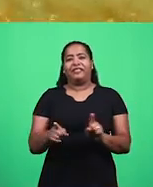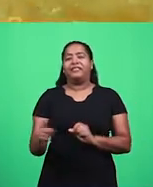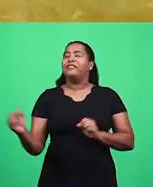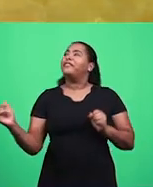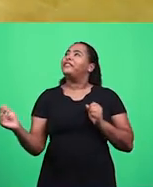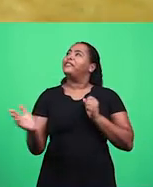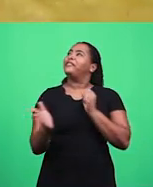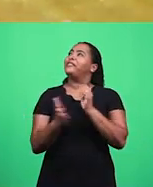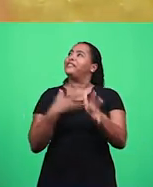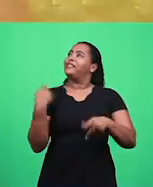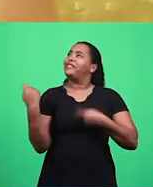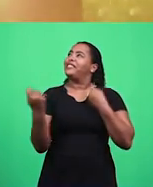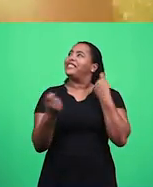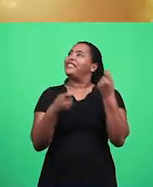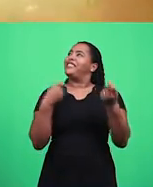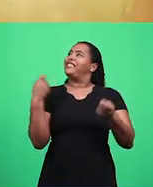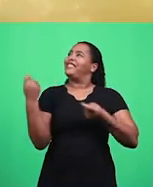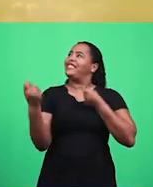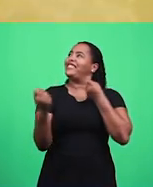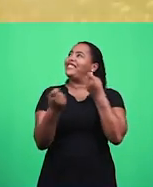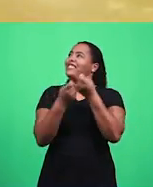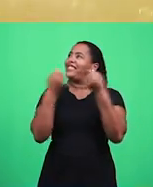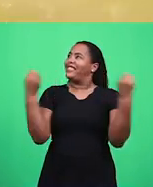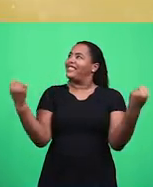Аллилуйя, слава и аллилуйя.